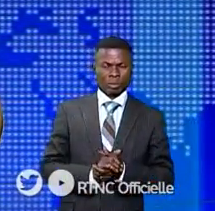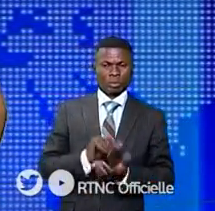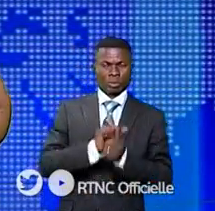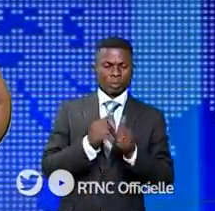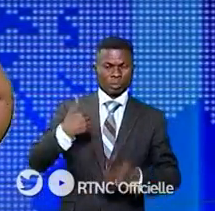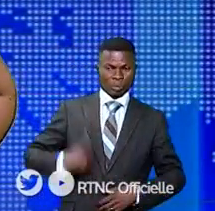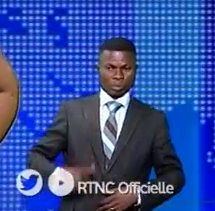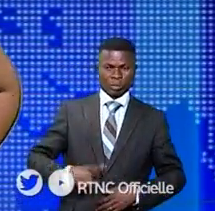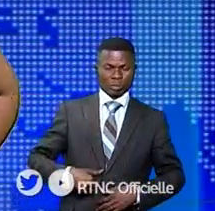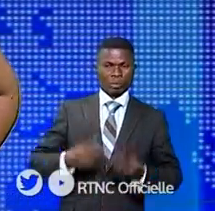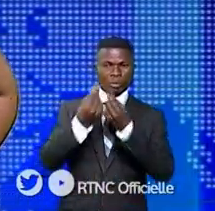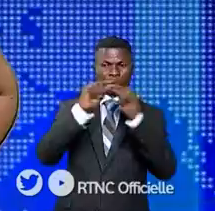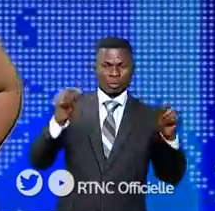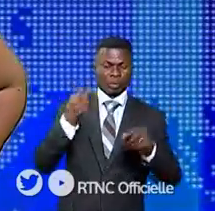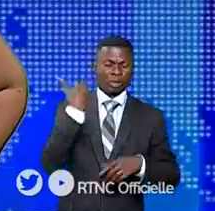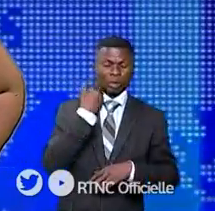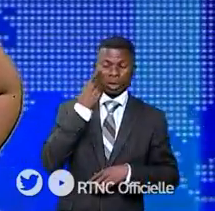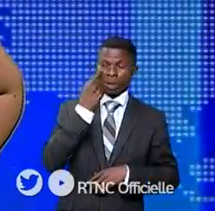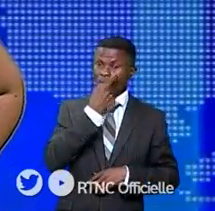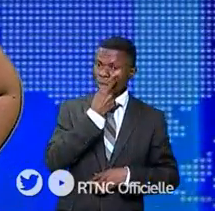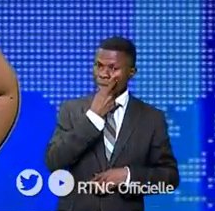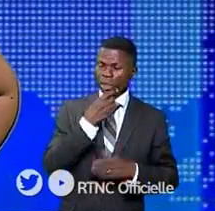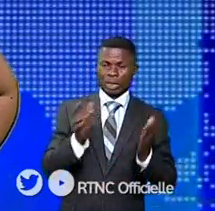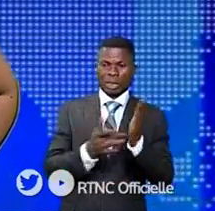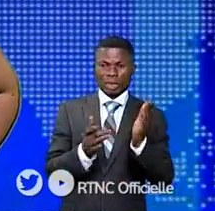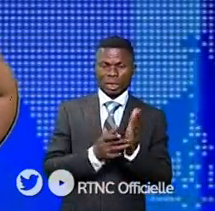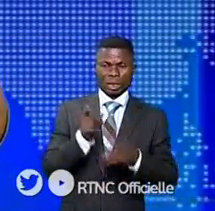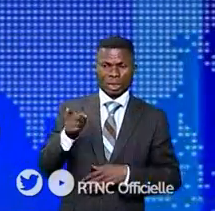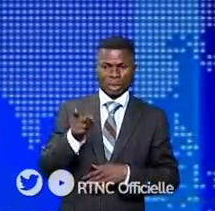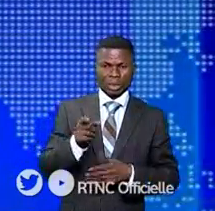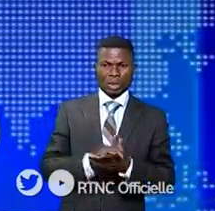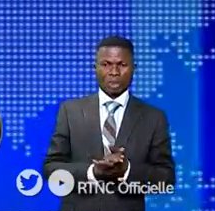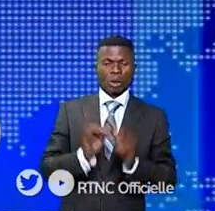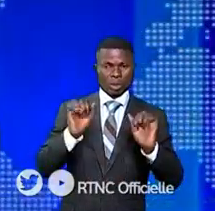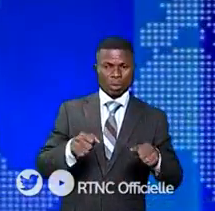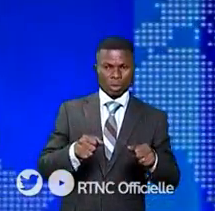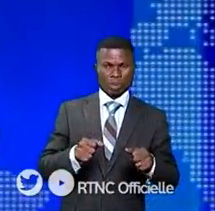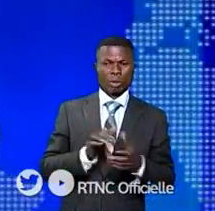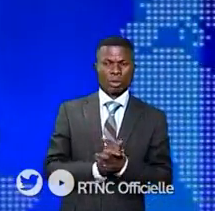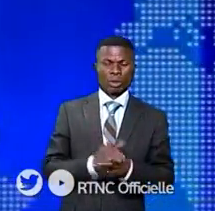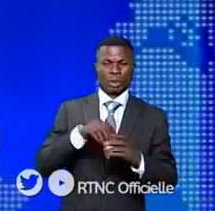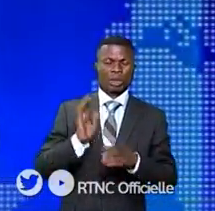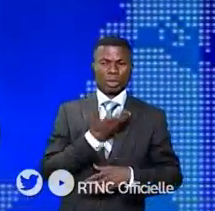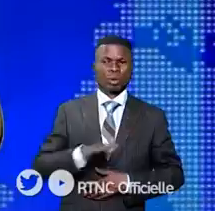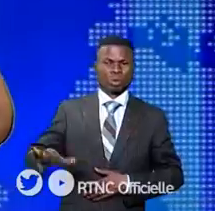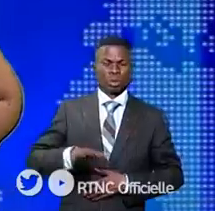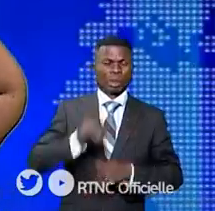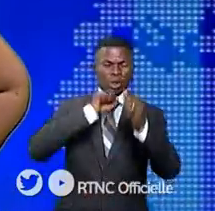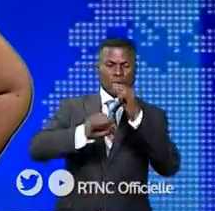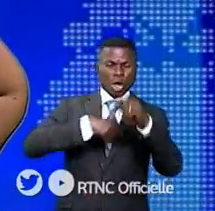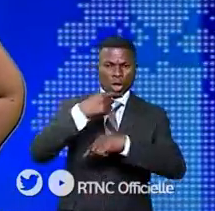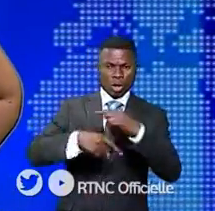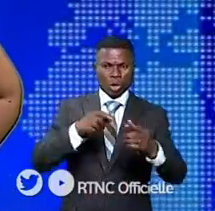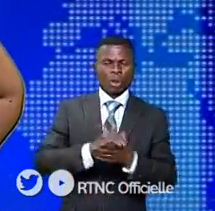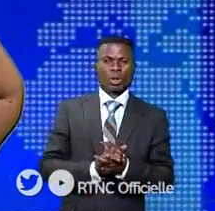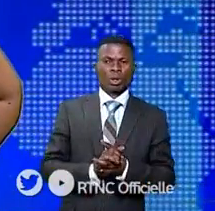chirurgicales gratuites de la cataracte par focaux laser, une technologie de pointe. C'est désormais possible ici dans notre pays. La campagne a été lancée à